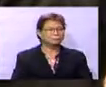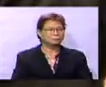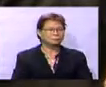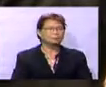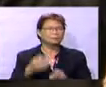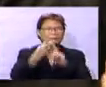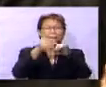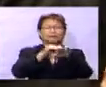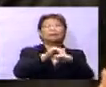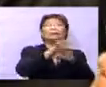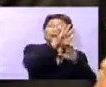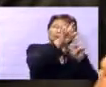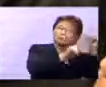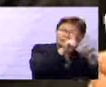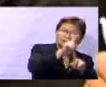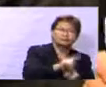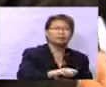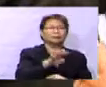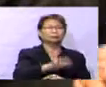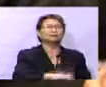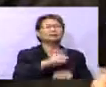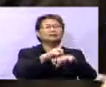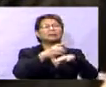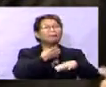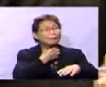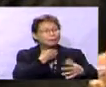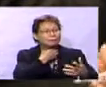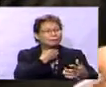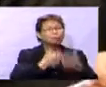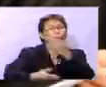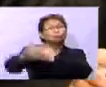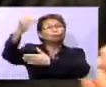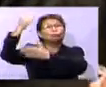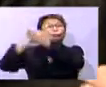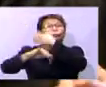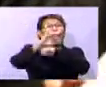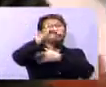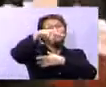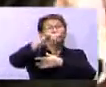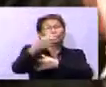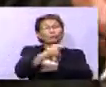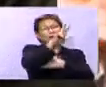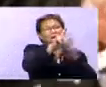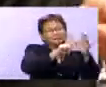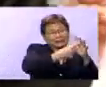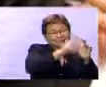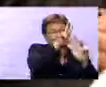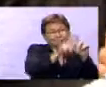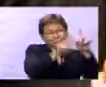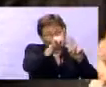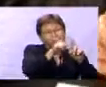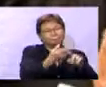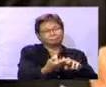Pengiktirafan daripada 5 bintang, 4 bintang macam di Perak. Dulu Ipoh mula-mula dengan 3 bintang, hari ini dah